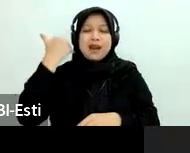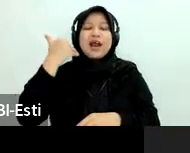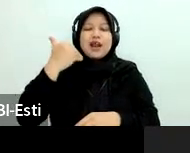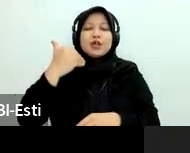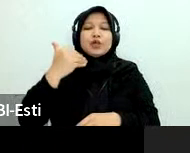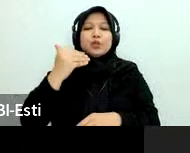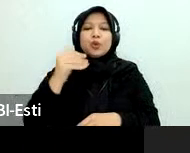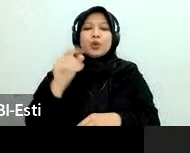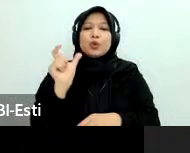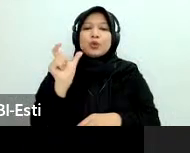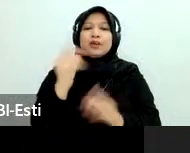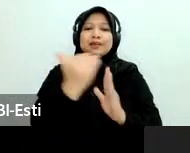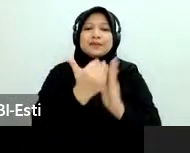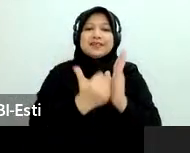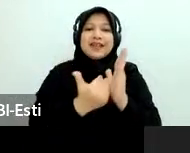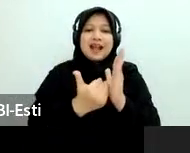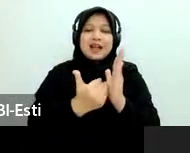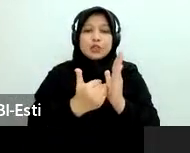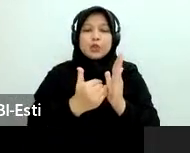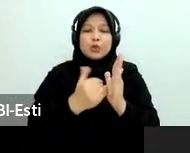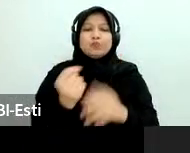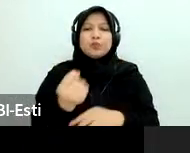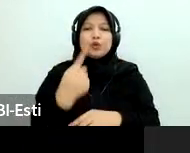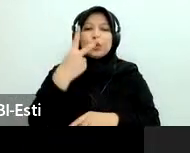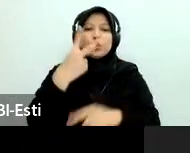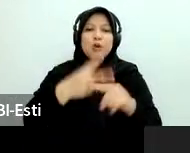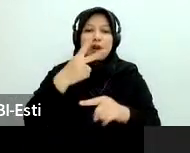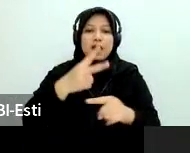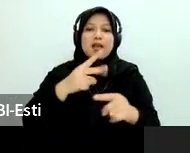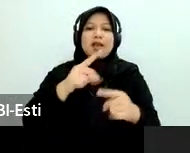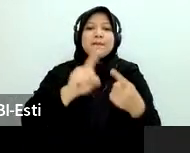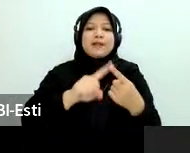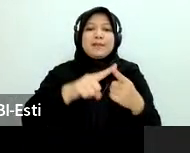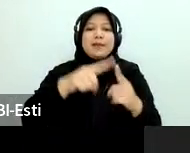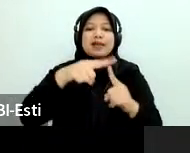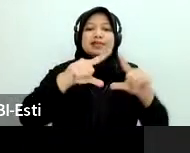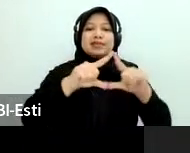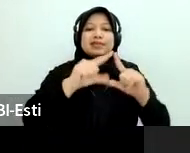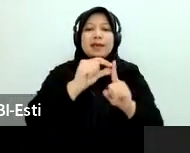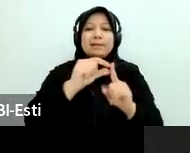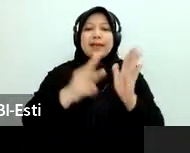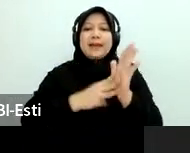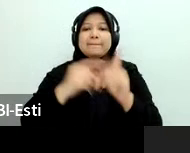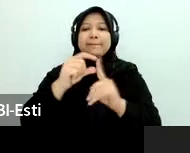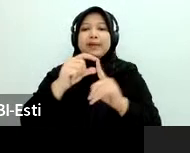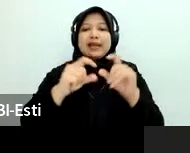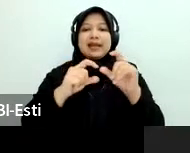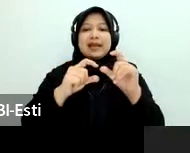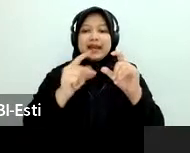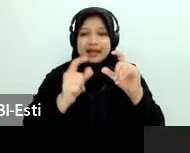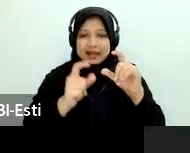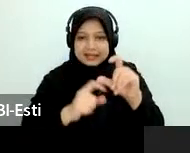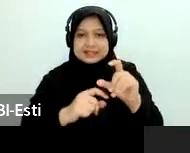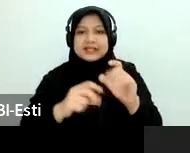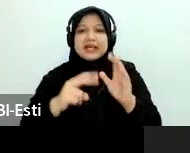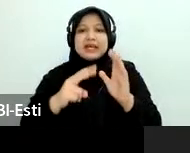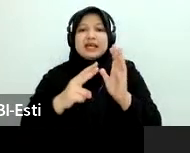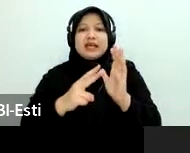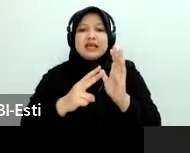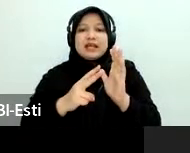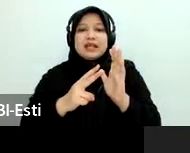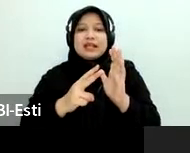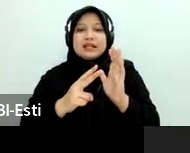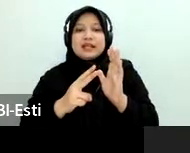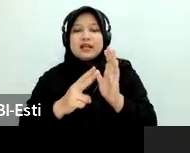di TAP MPRS Nomor inian nomor 2 tahun 60 dan yang sering muncul pada saat itu adalah kata